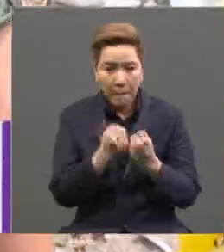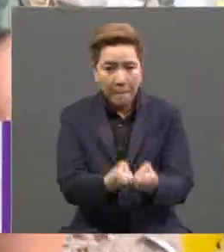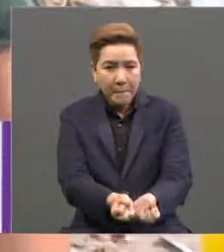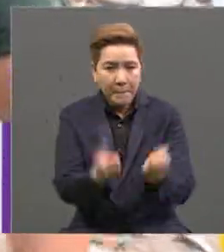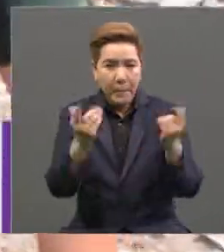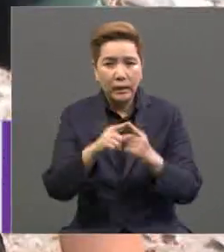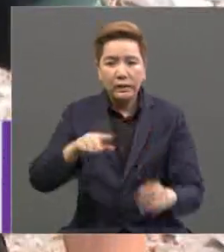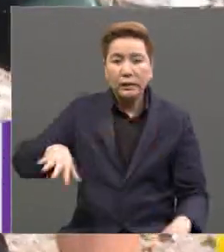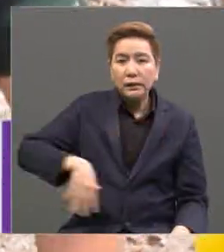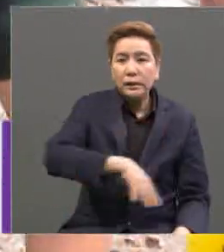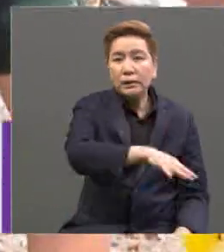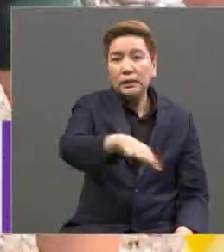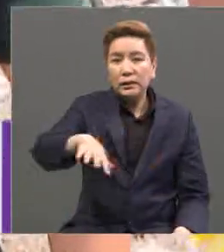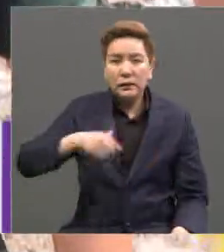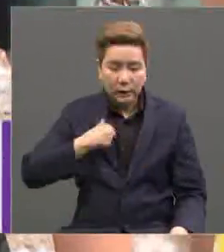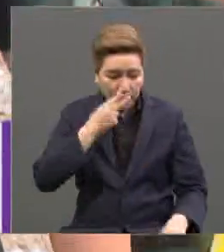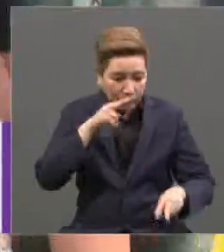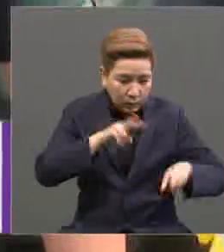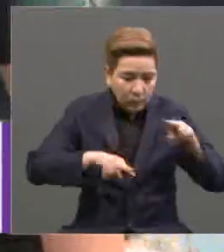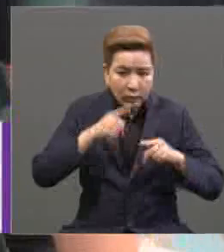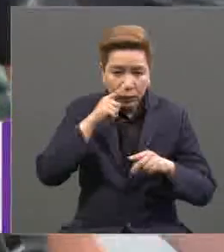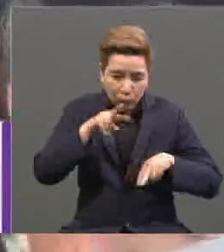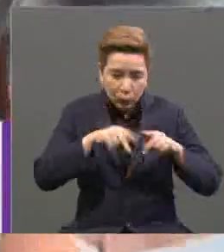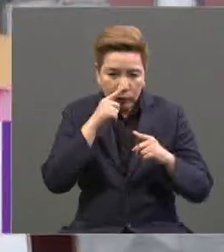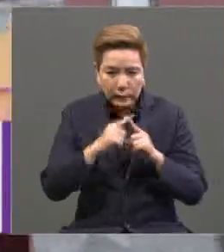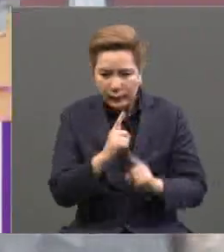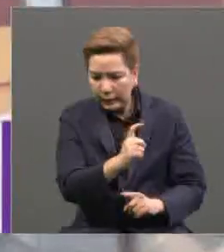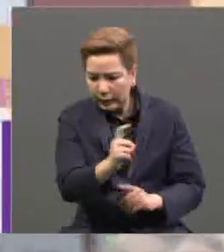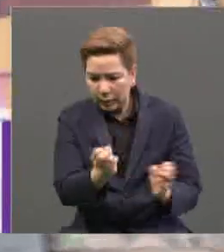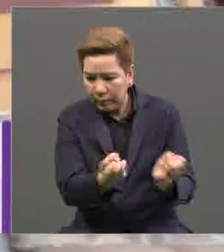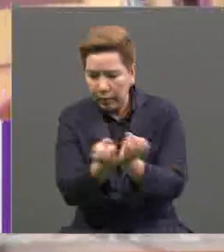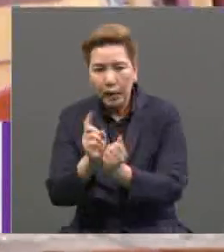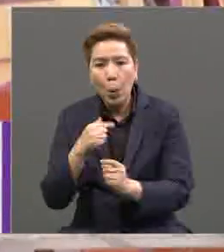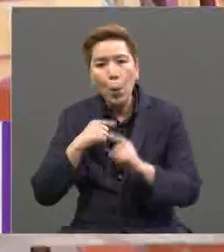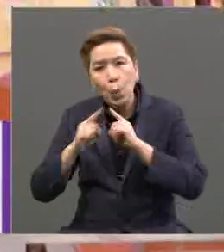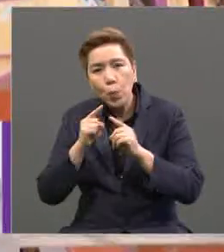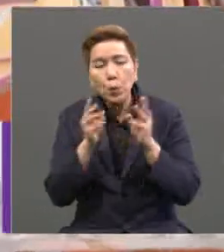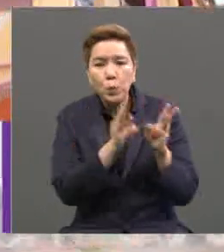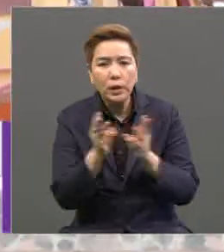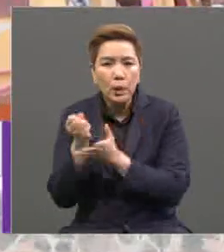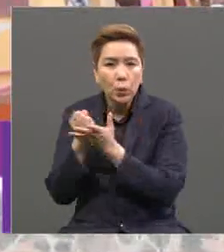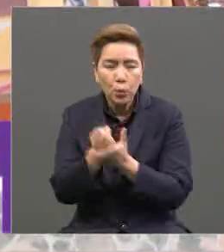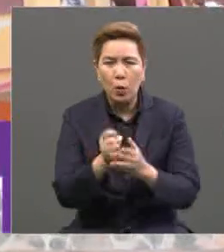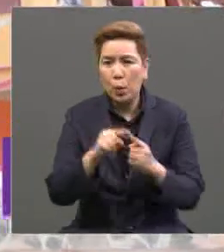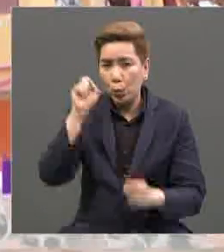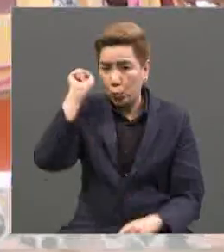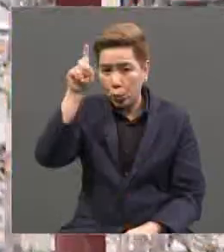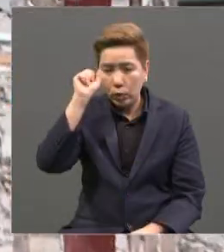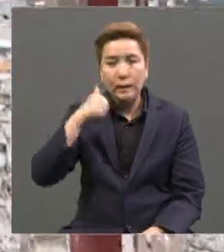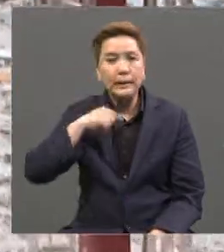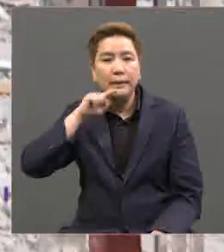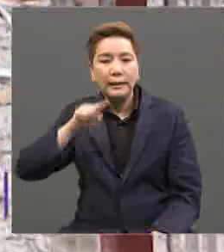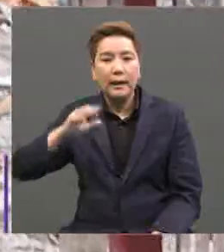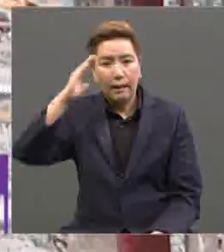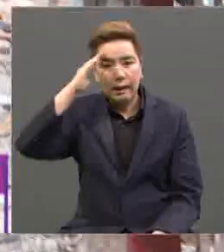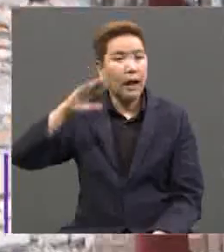ดังเก็บประทัดและก็ดอกไม้ไฟระเบิดนะครับเพื่อตรวจสอบความเสียหายมีการหารือถึงแนวทางการช่วยเหลืออย่างเร่งด่วนครับพร้อมสั่งการ